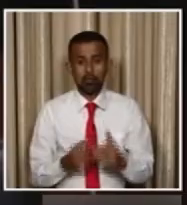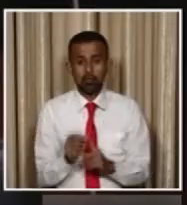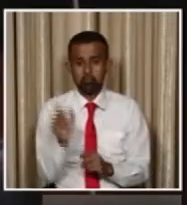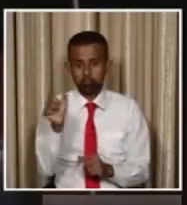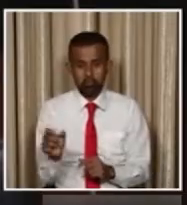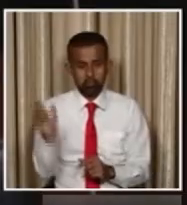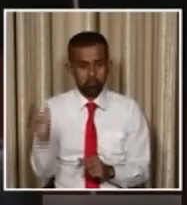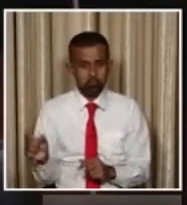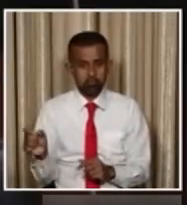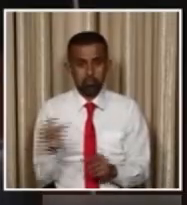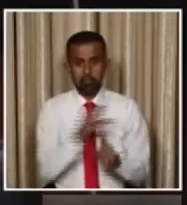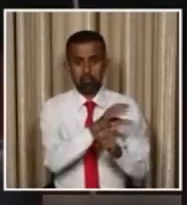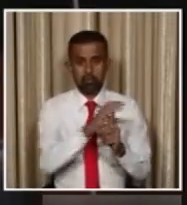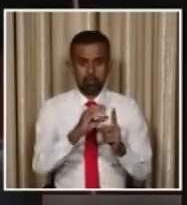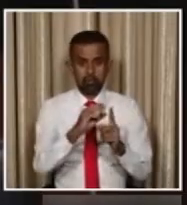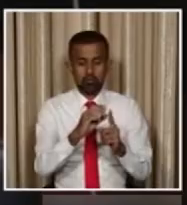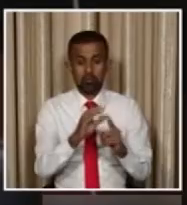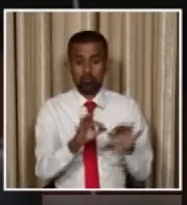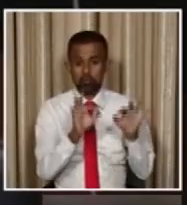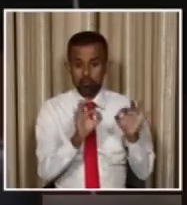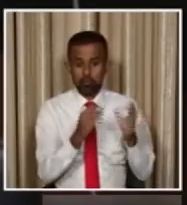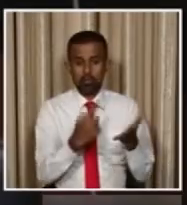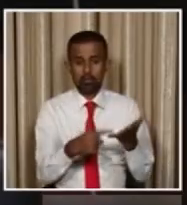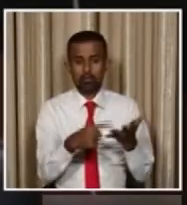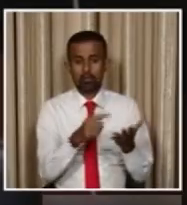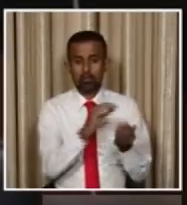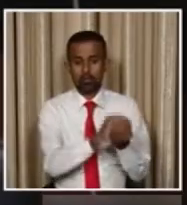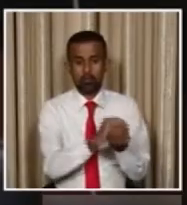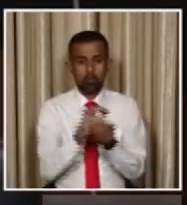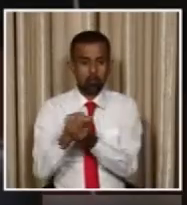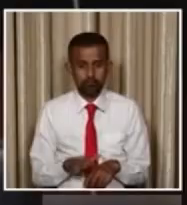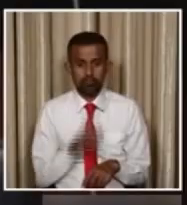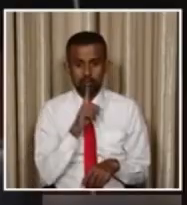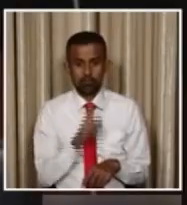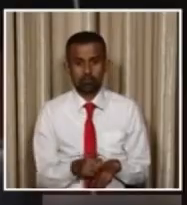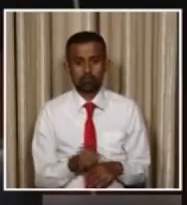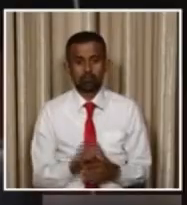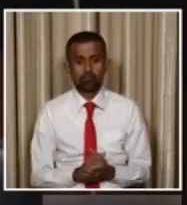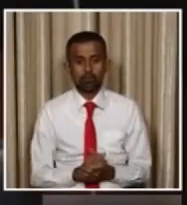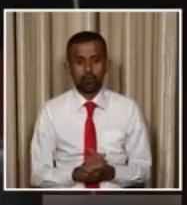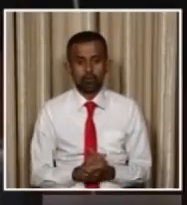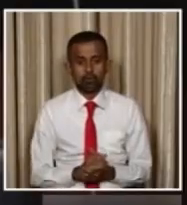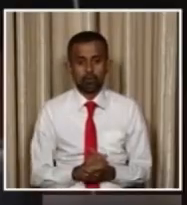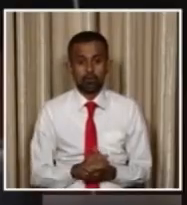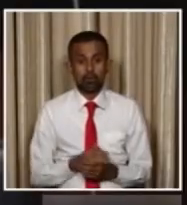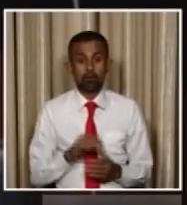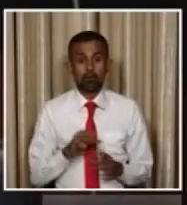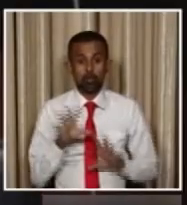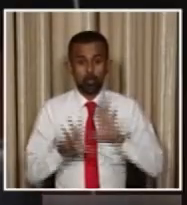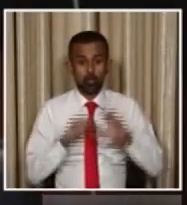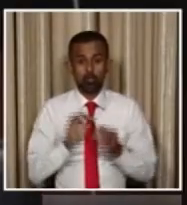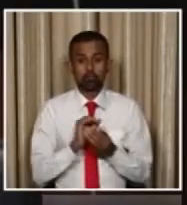පුද්ගලයාවයි සංස්කෘතියේ යහපත් දේවල් ආරක්ෂා කරන්න වැඩපිළිවෙළවල් තියෙන්න ඕනේ. ඉතින් අනිවාර්යයෙන්ම දත්ත ආරක්ෂා